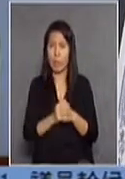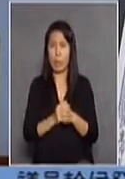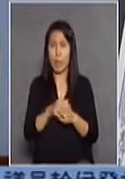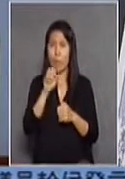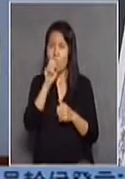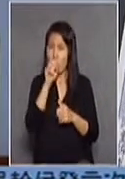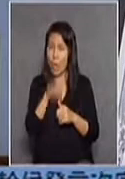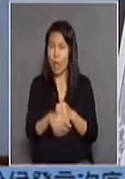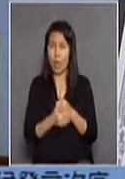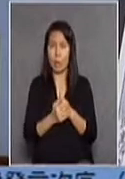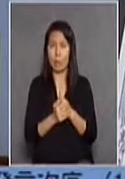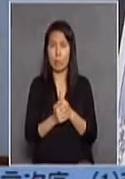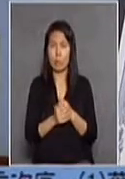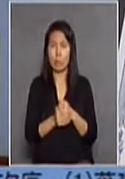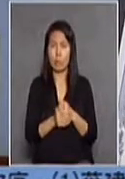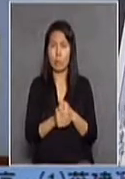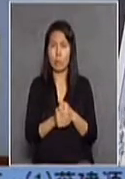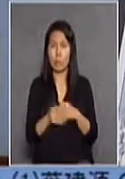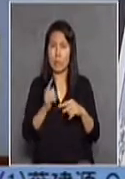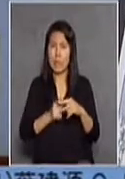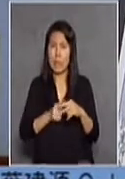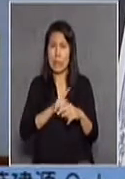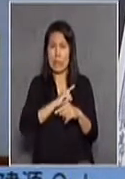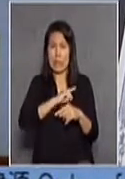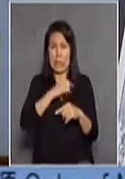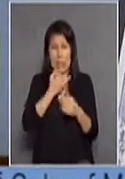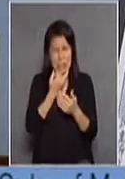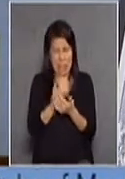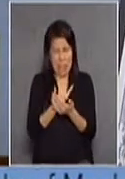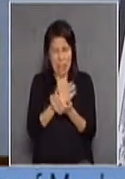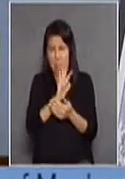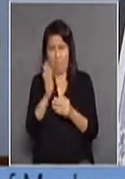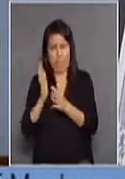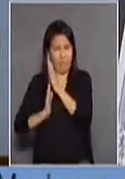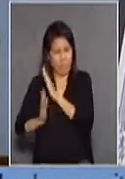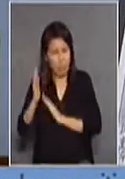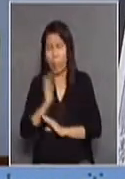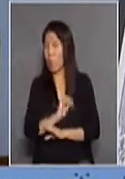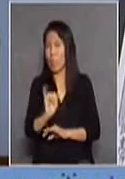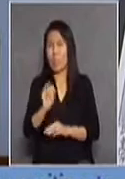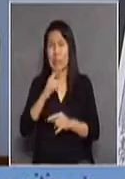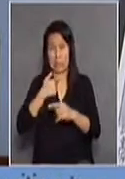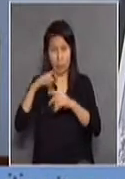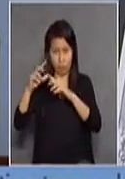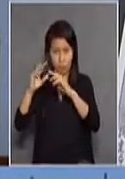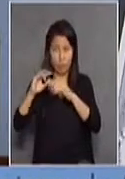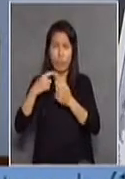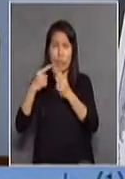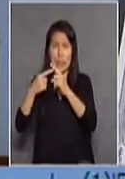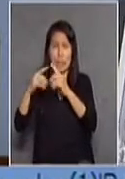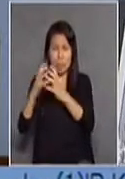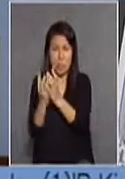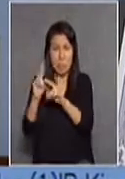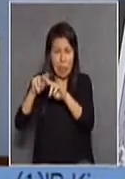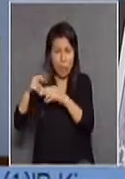明是寧可砍頭也不回頭，要結束一黨專政，平反六四，他本身